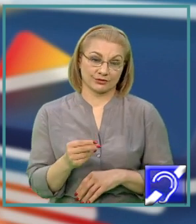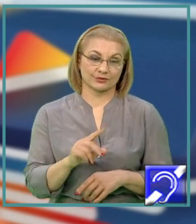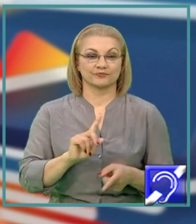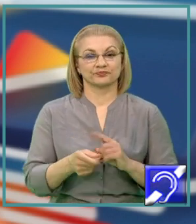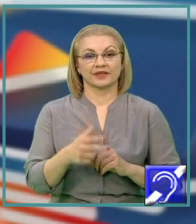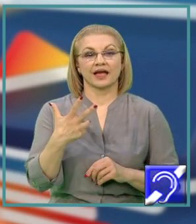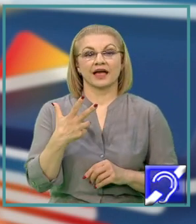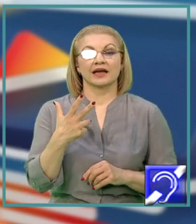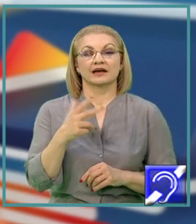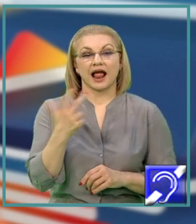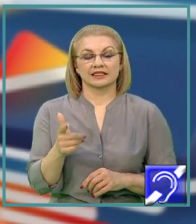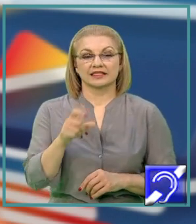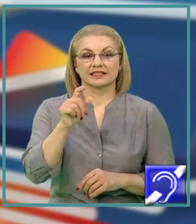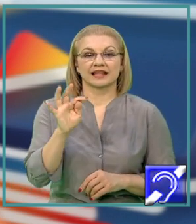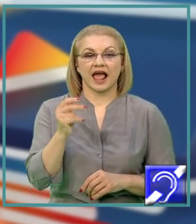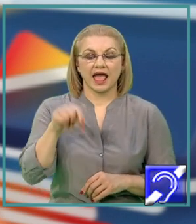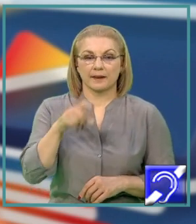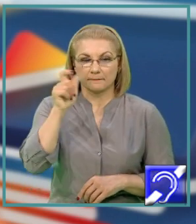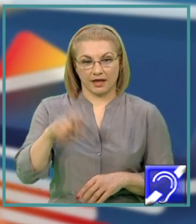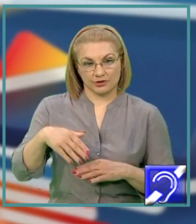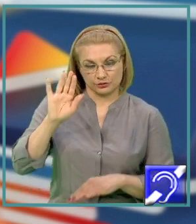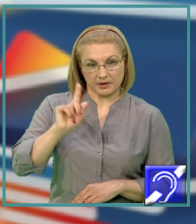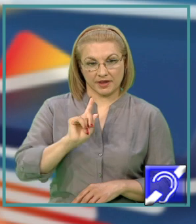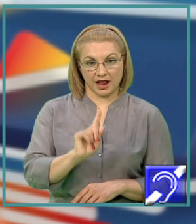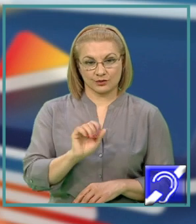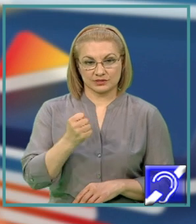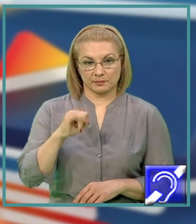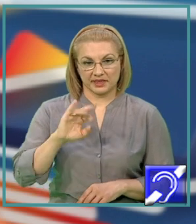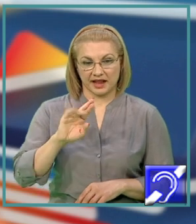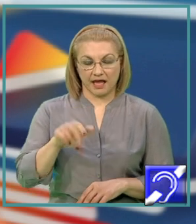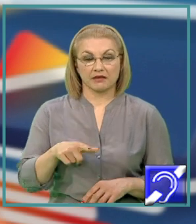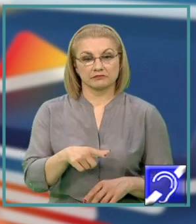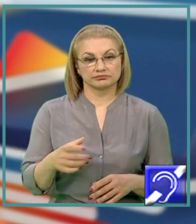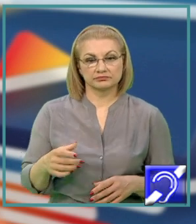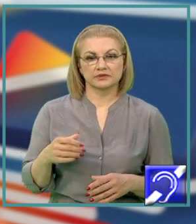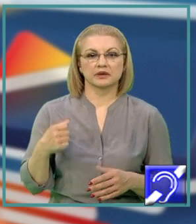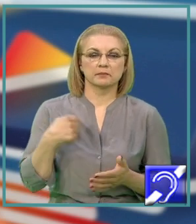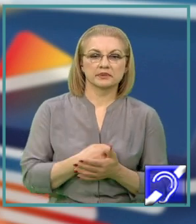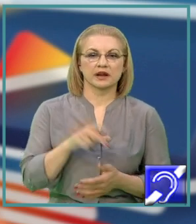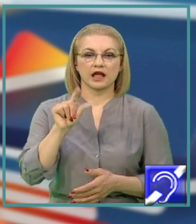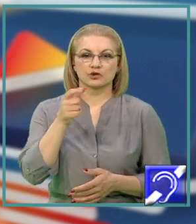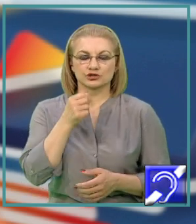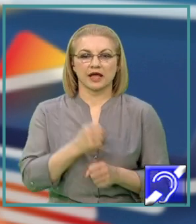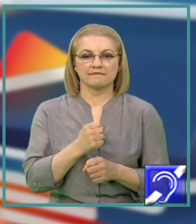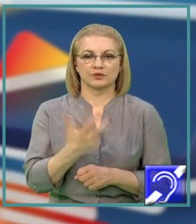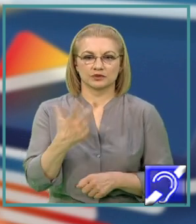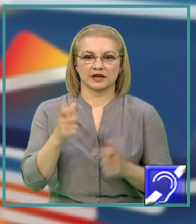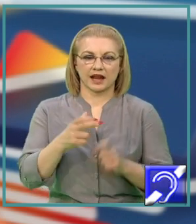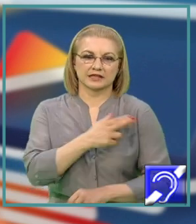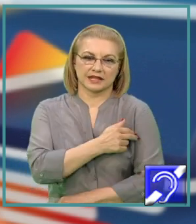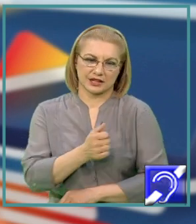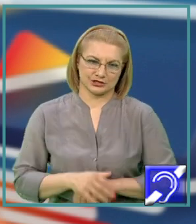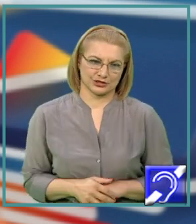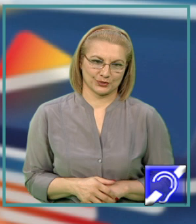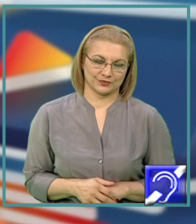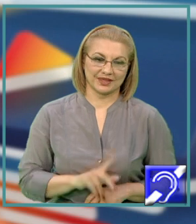Traian, băiatul cel mare al lui Spirache, a ajuns să strângă până la 20 de ani 3 clase de liceu.